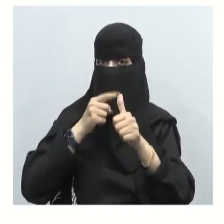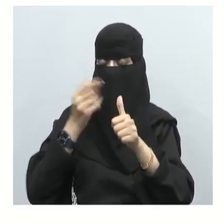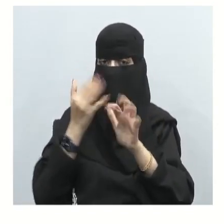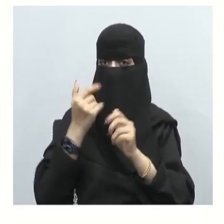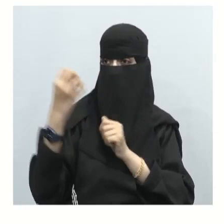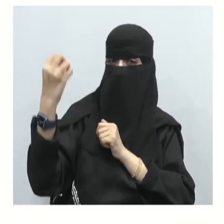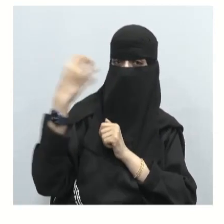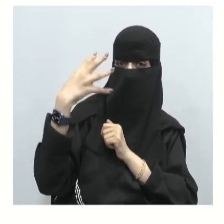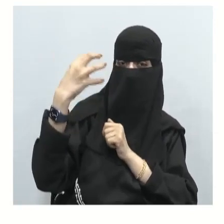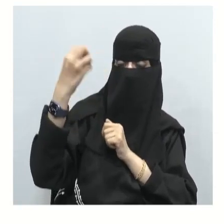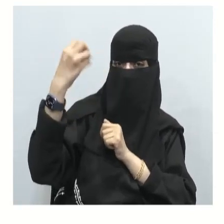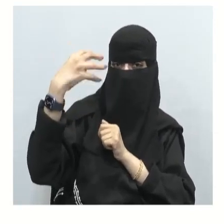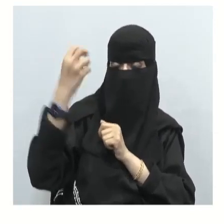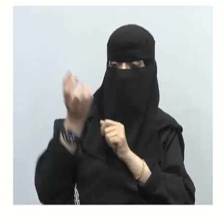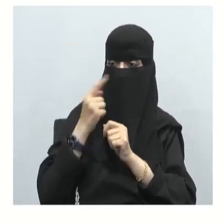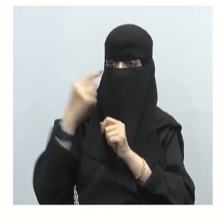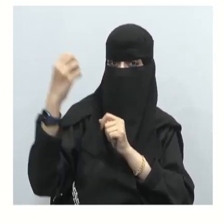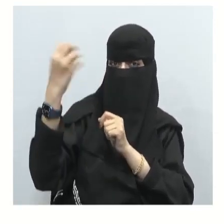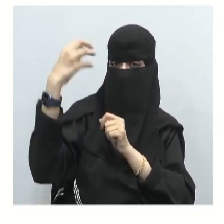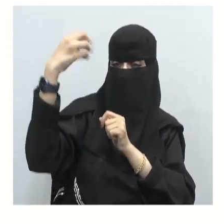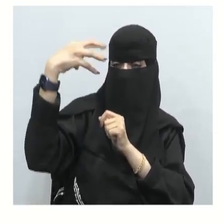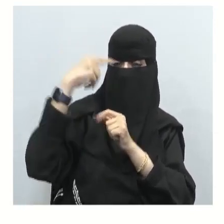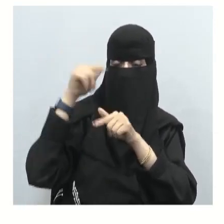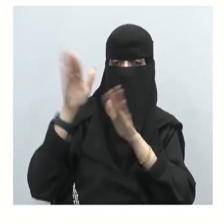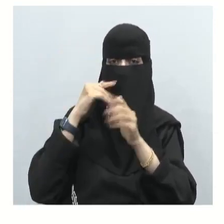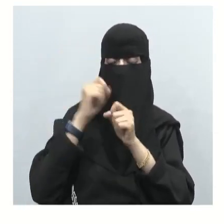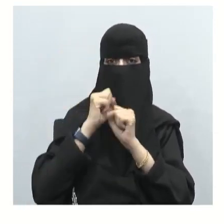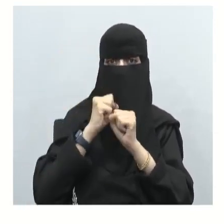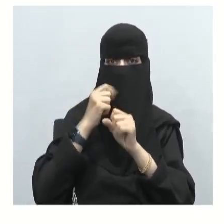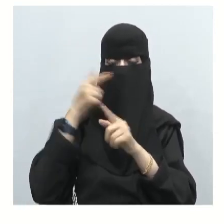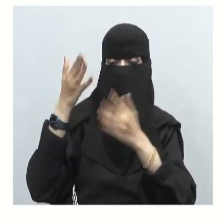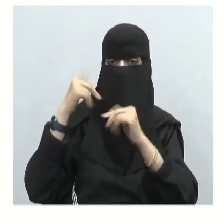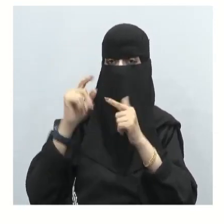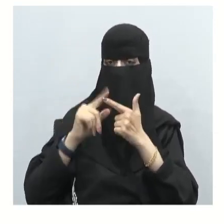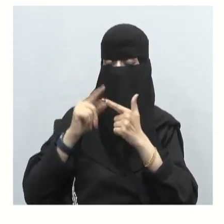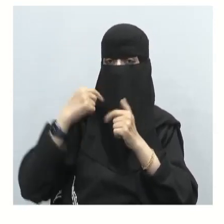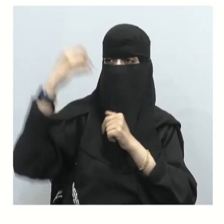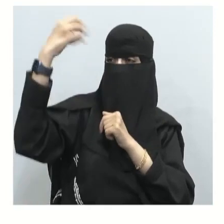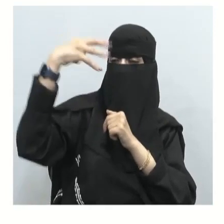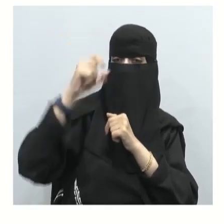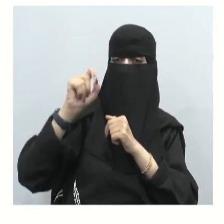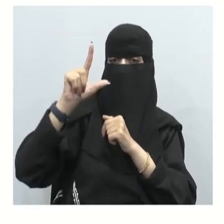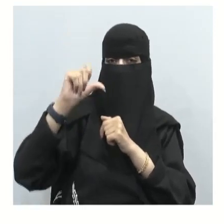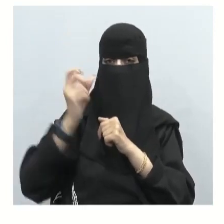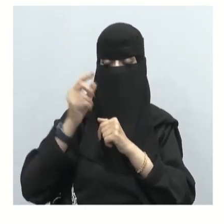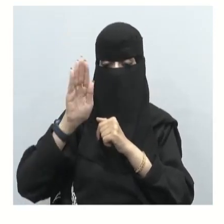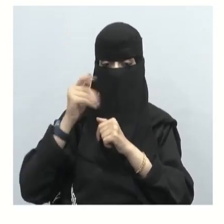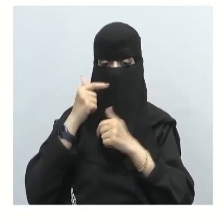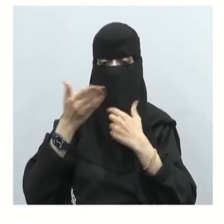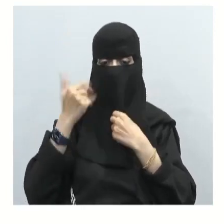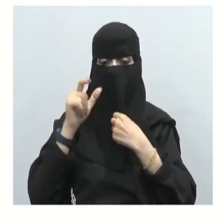مصدر الضوء الساطع اما في المره الثانيه الى مصدر الضوء الفلورسنتي نستخدم مرشح الاستقطاب لرؤيه الضوء